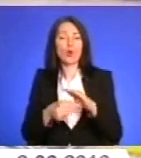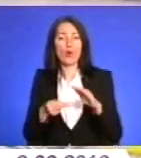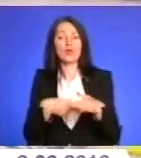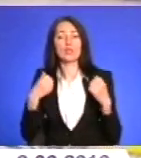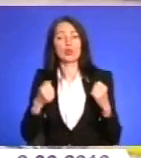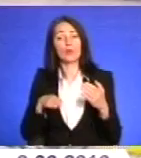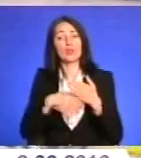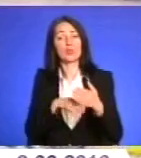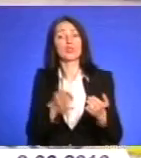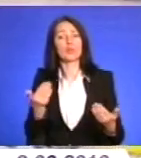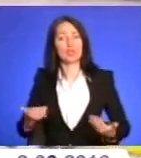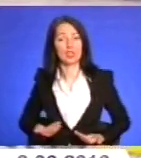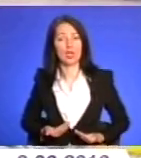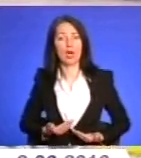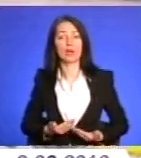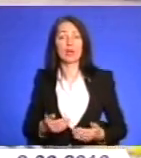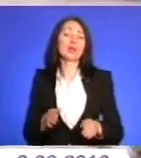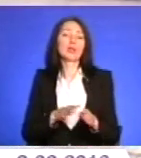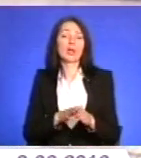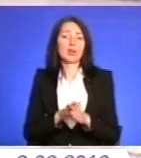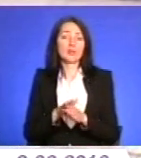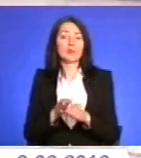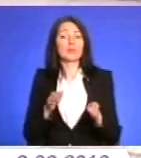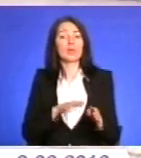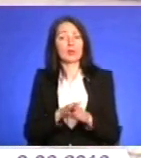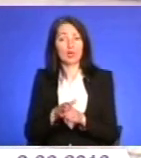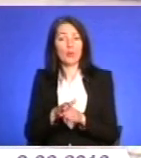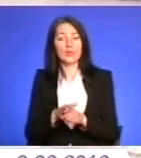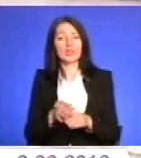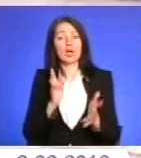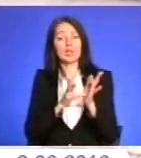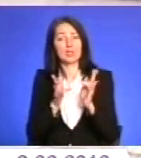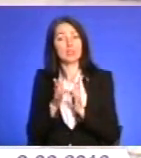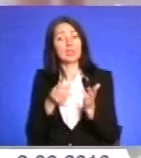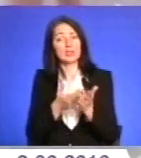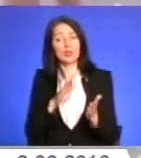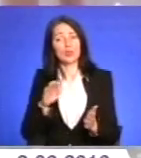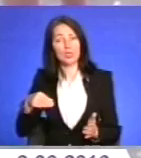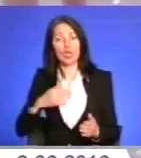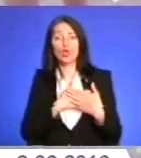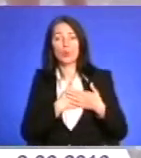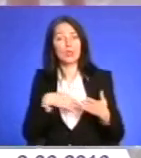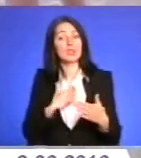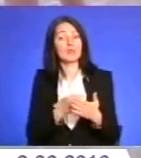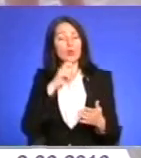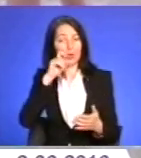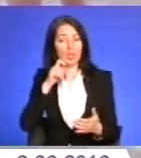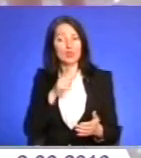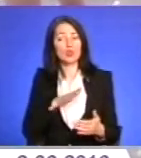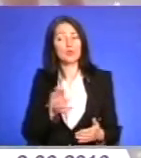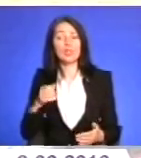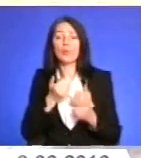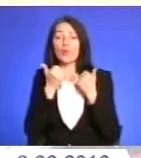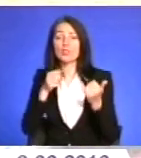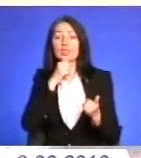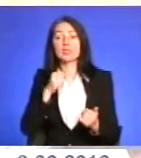життя, пропагувати християнські цінності, щоб діти любили свою країну, щоб діти поважали старших, щоб